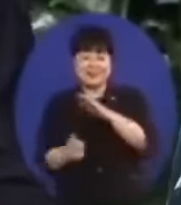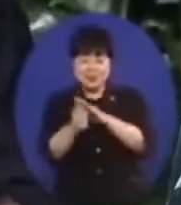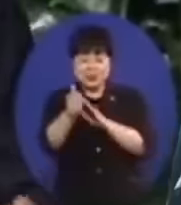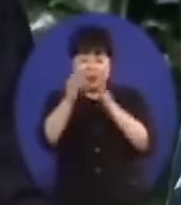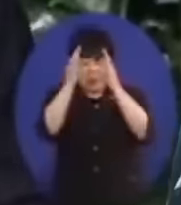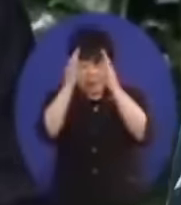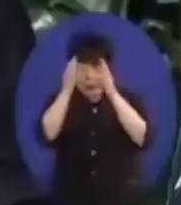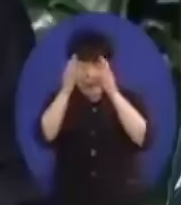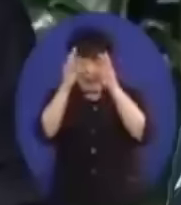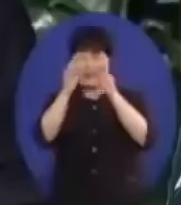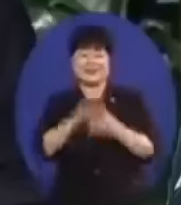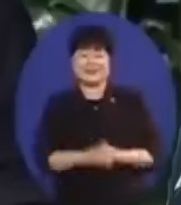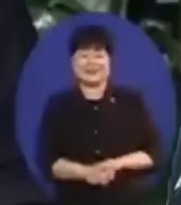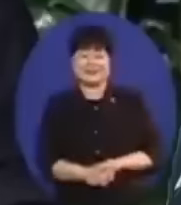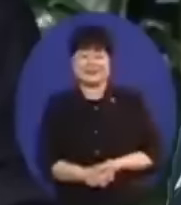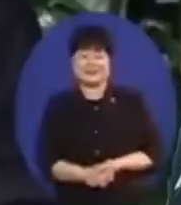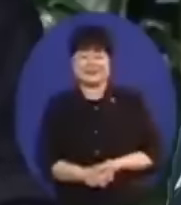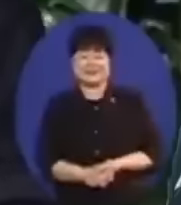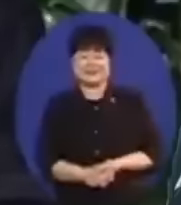소원하고 바라봐야 돼요.